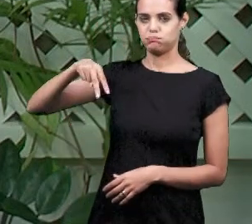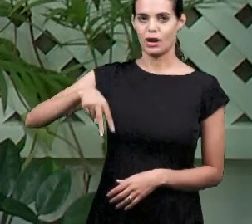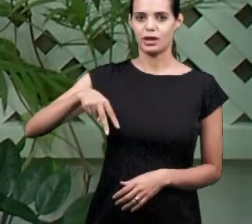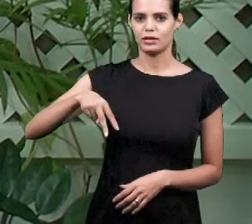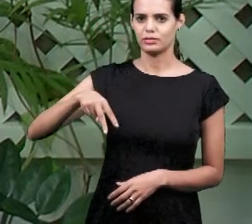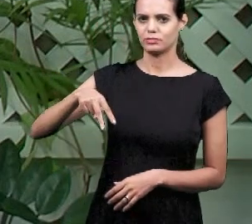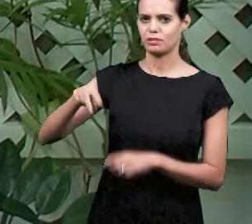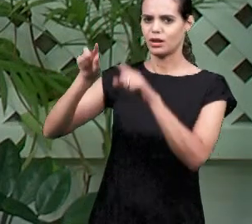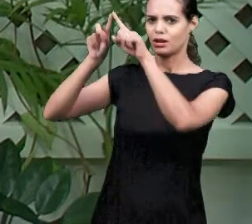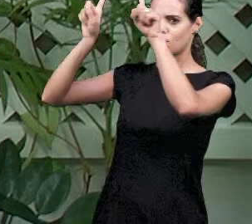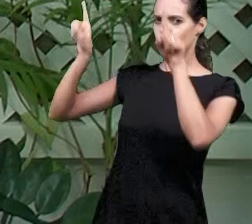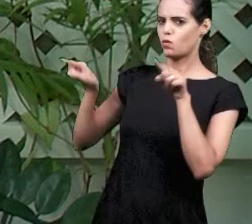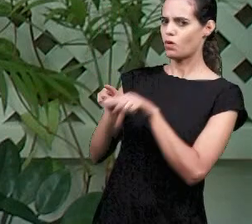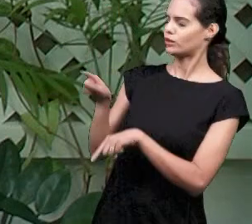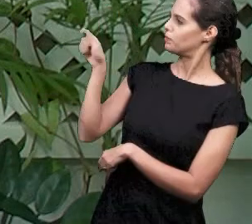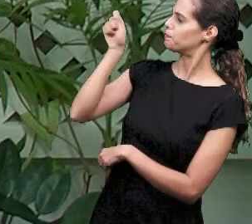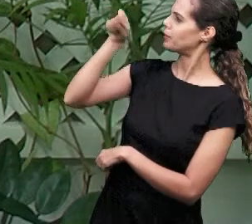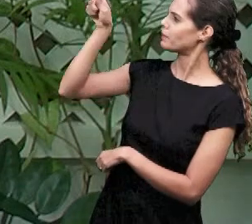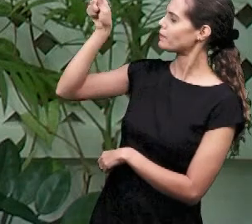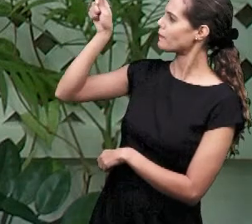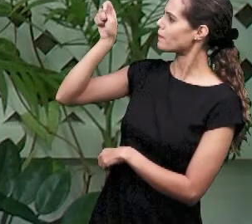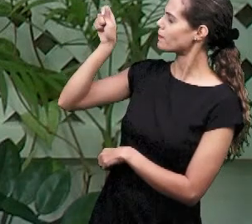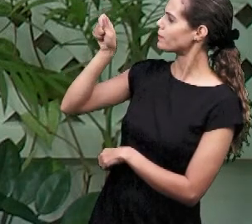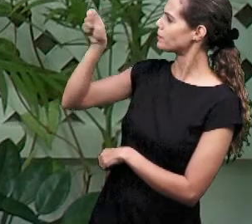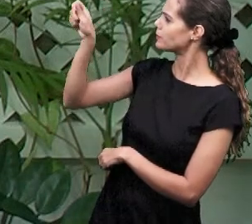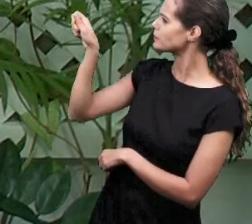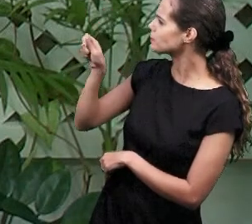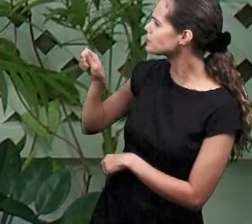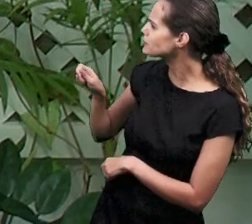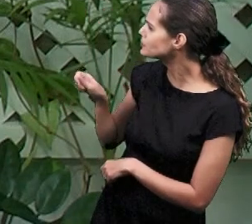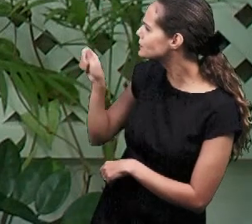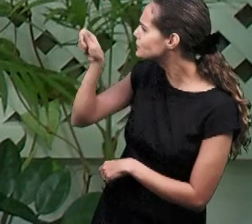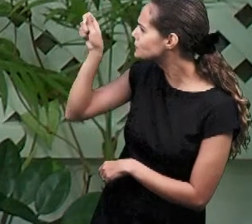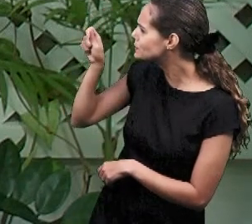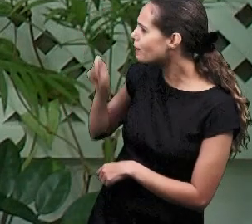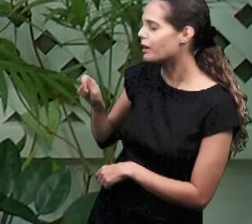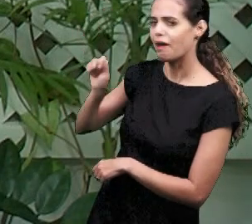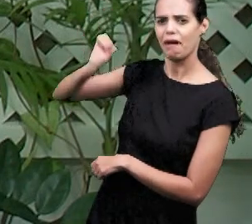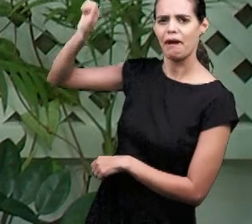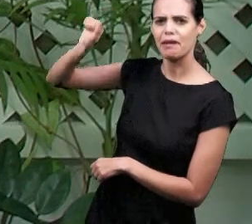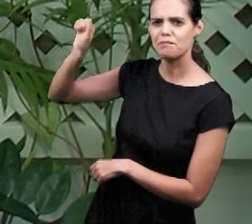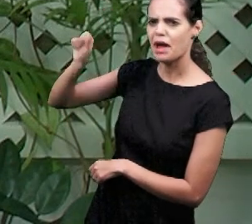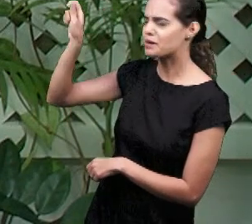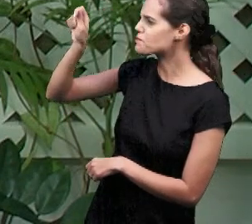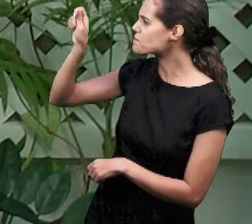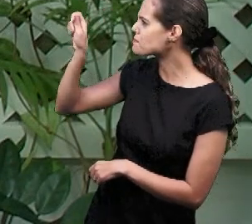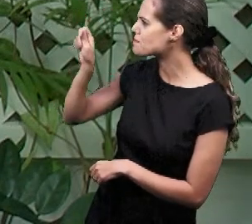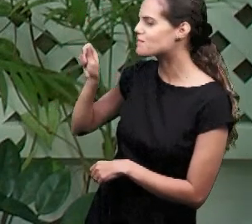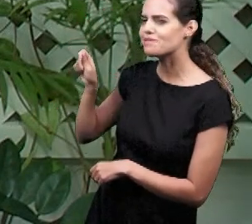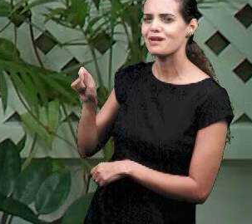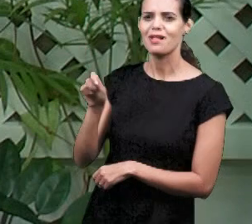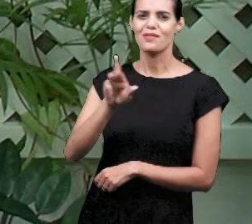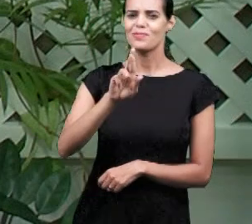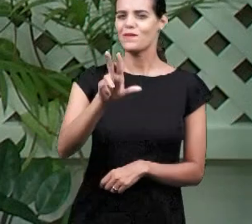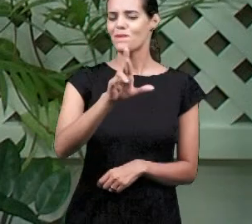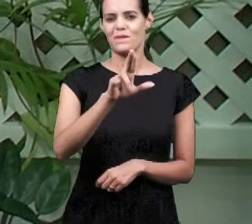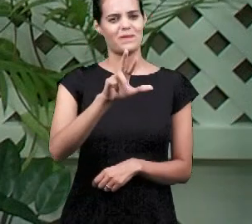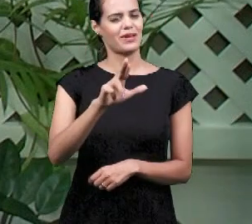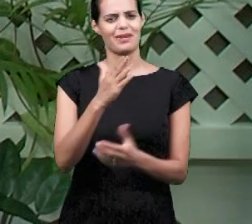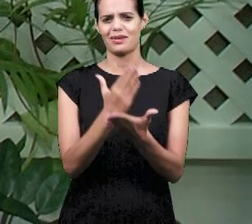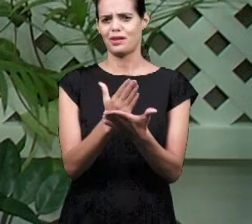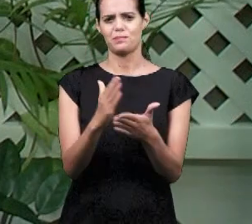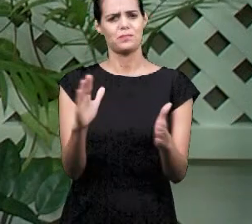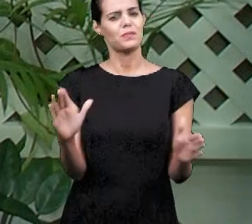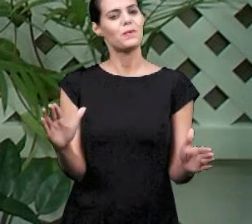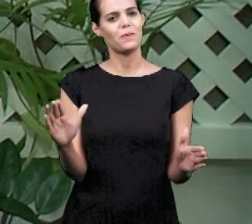stomatique. Qu'est-ce que l'étudiant va faire? Il va dans la bibliothèque, va étudier, va chercher. Quand il viendra